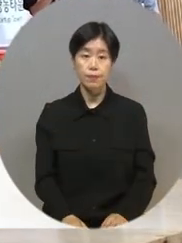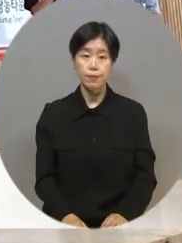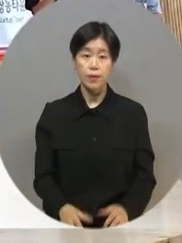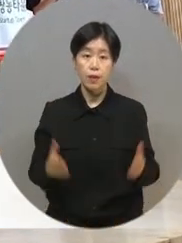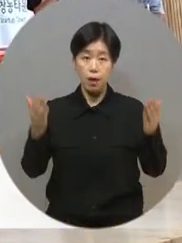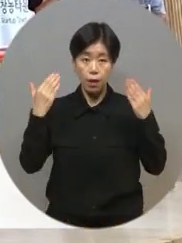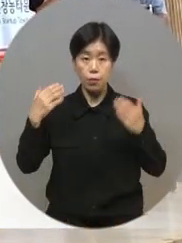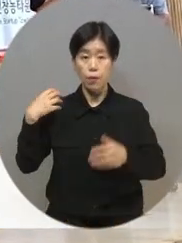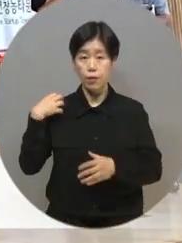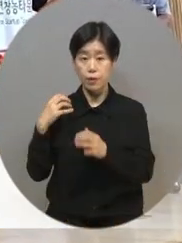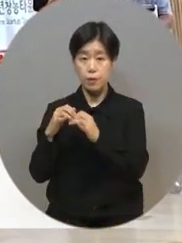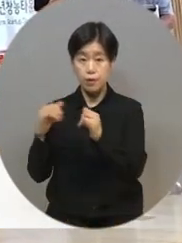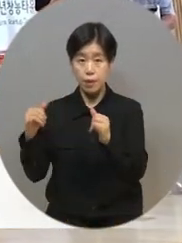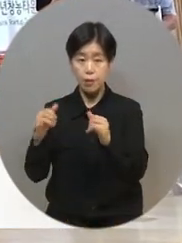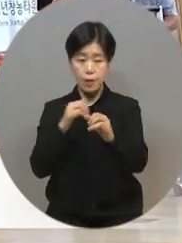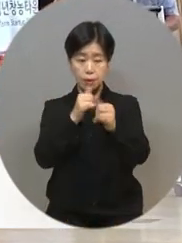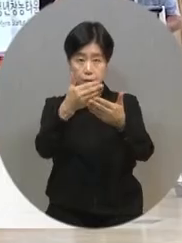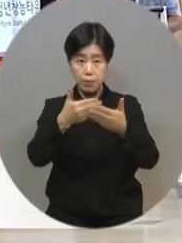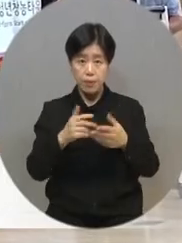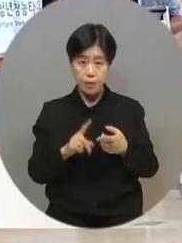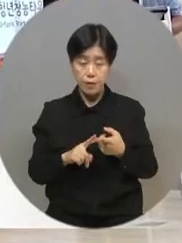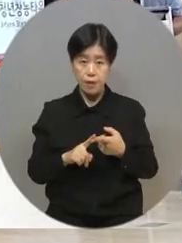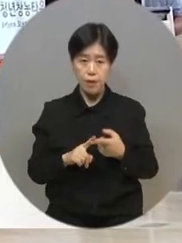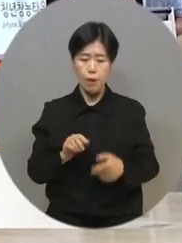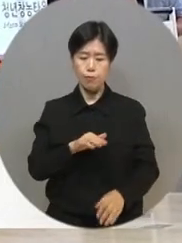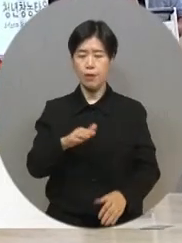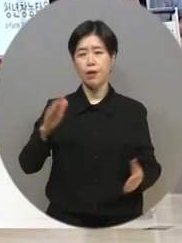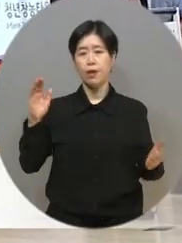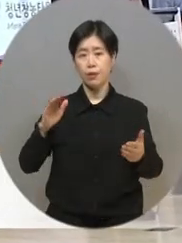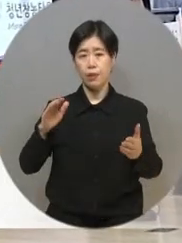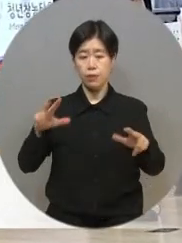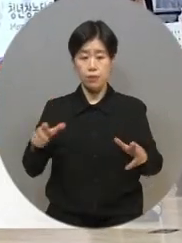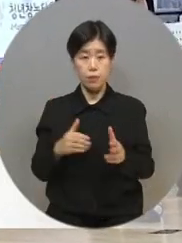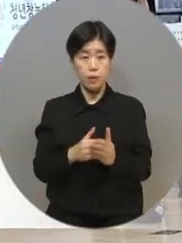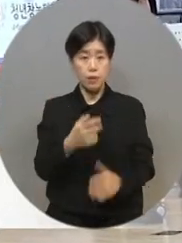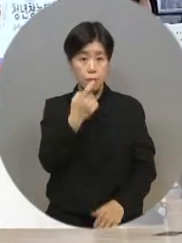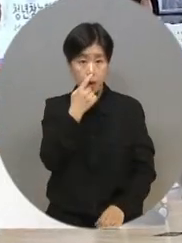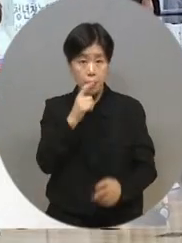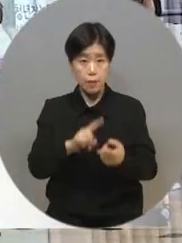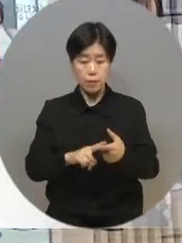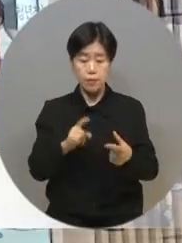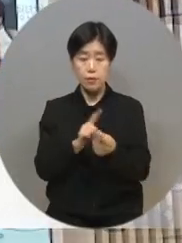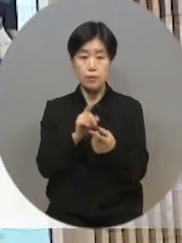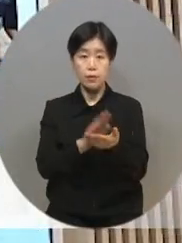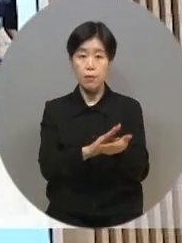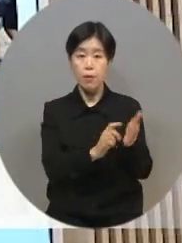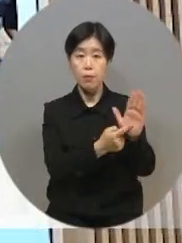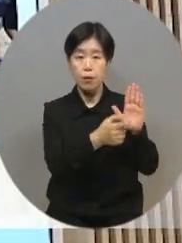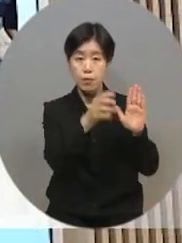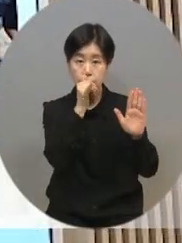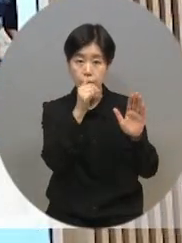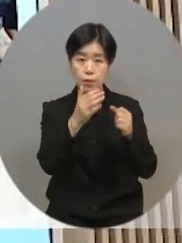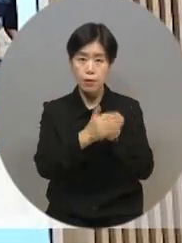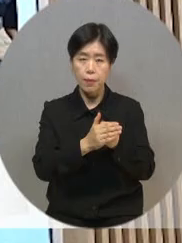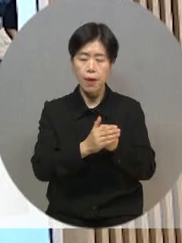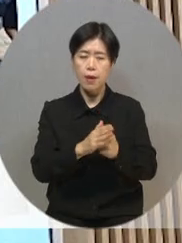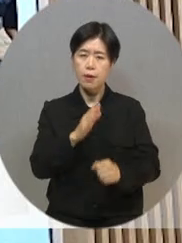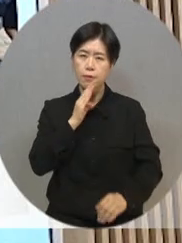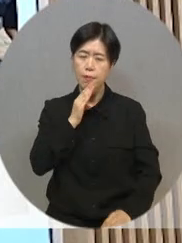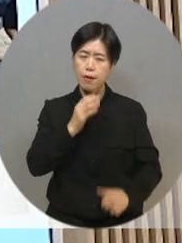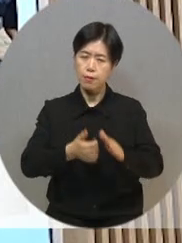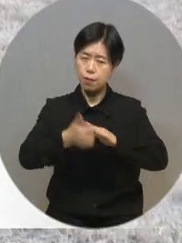학교 관계자는 수상에 대해 우리 학생들이 그동안 배워온 것을 직접 발표함으로써 성취함을 느낄 수 있는